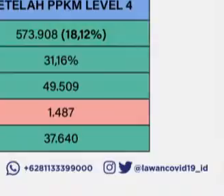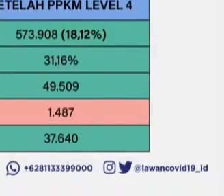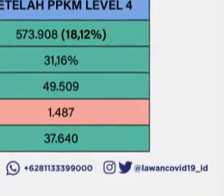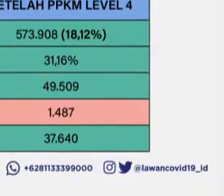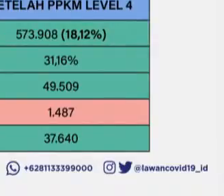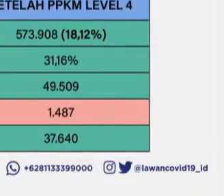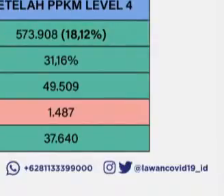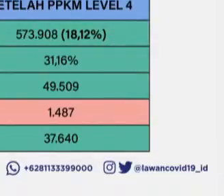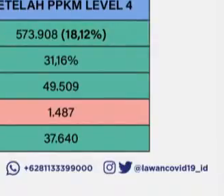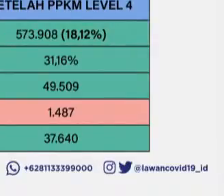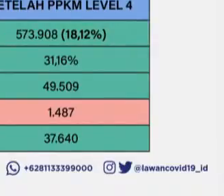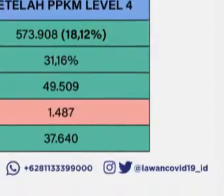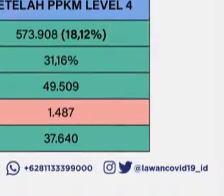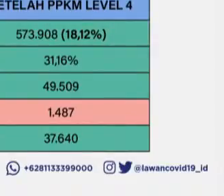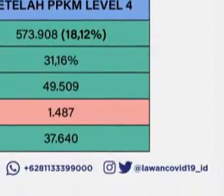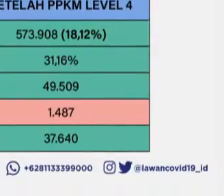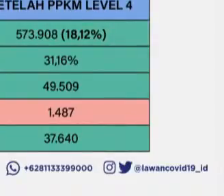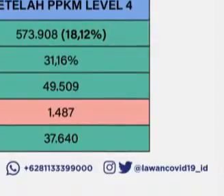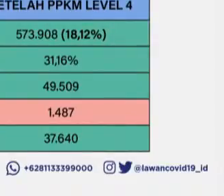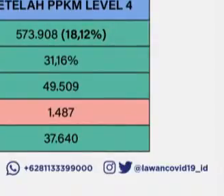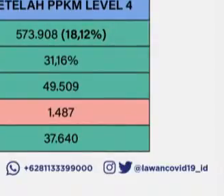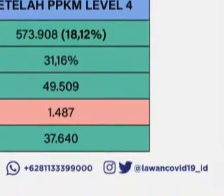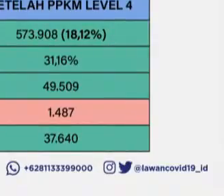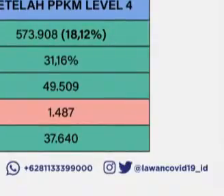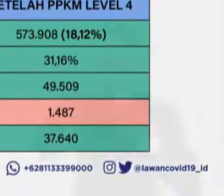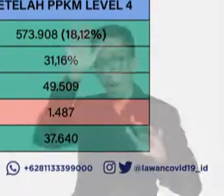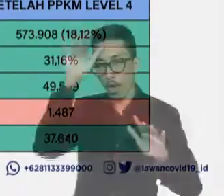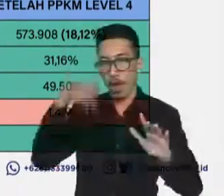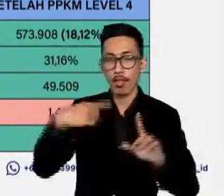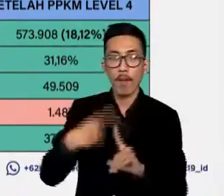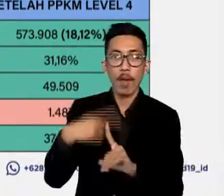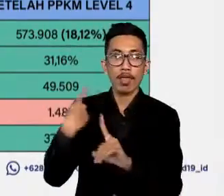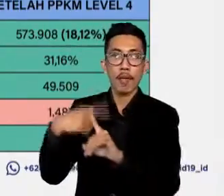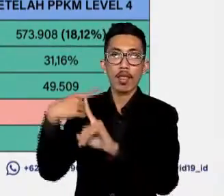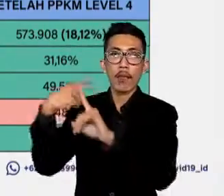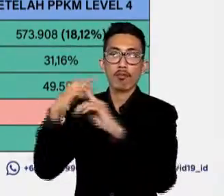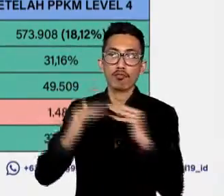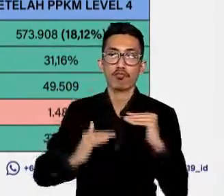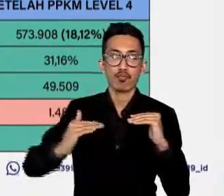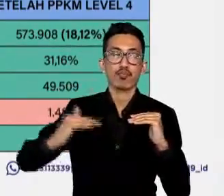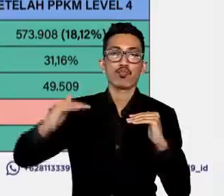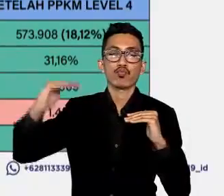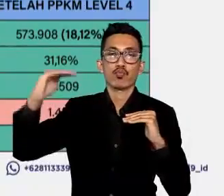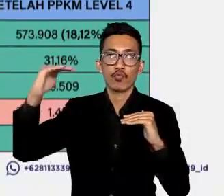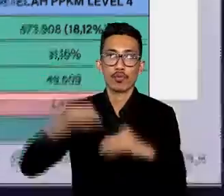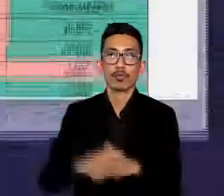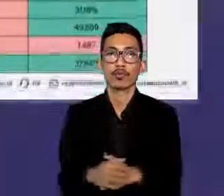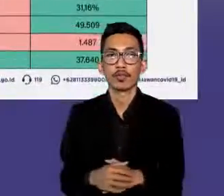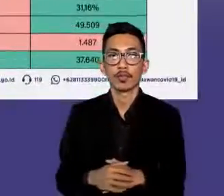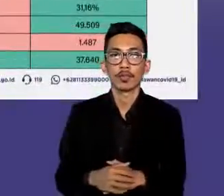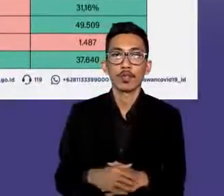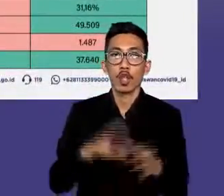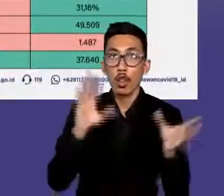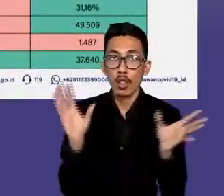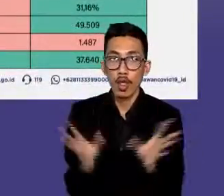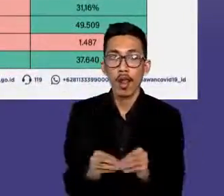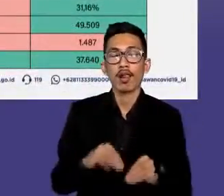29791 dan terus meningkat pada ppkm level 1-4 Menjadi 30